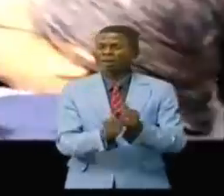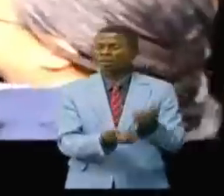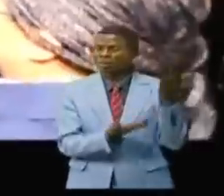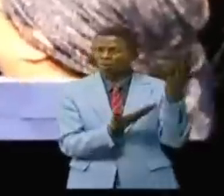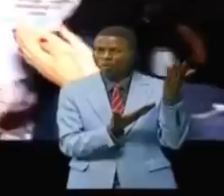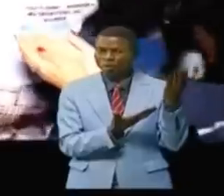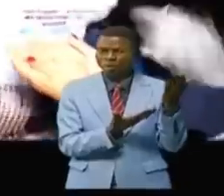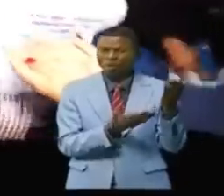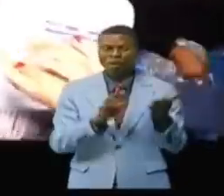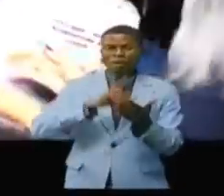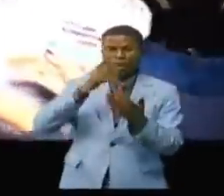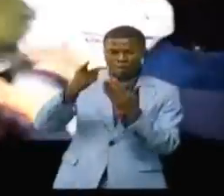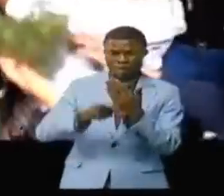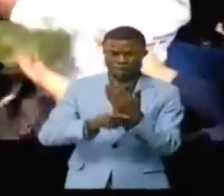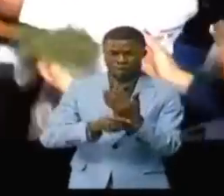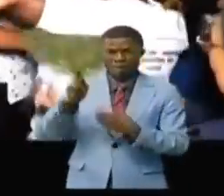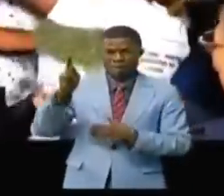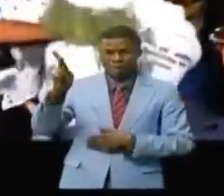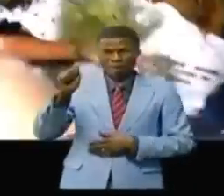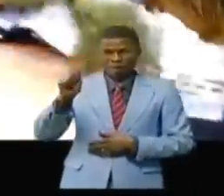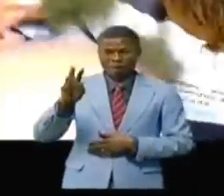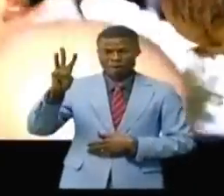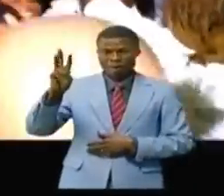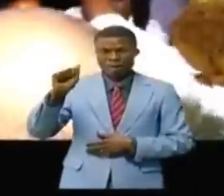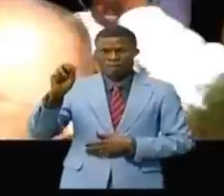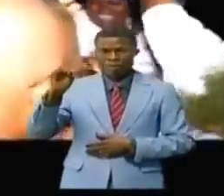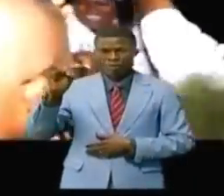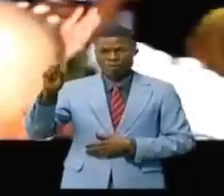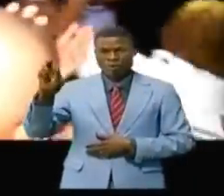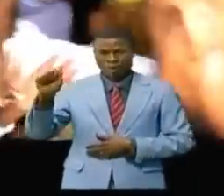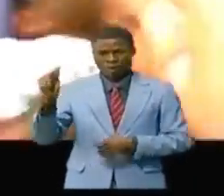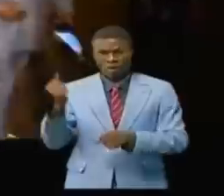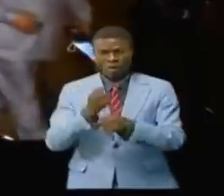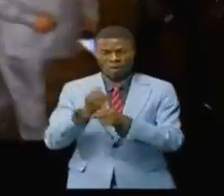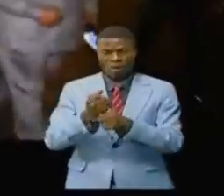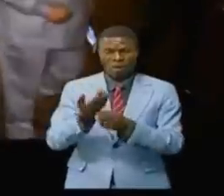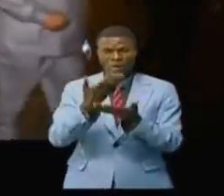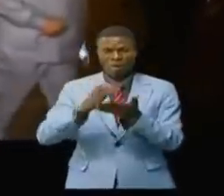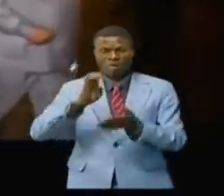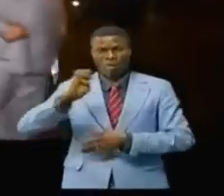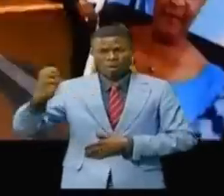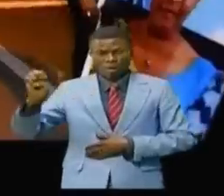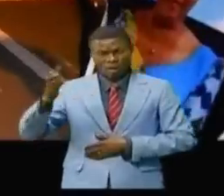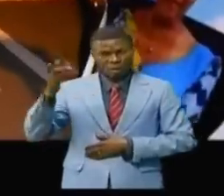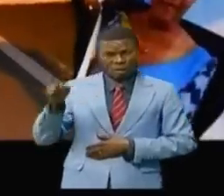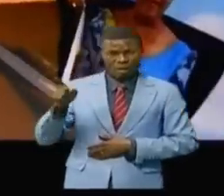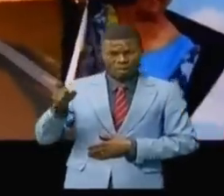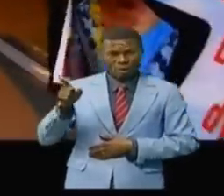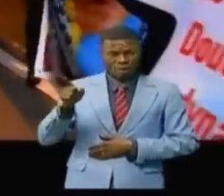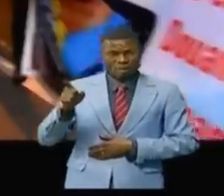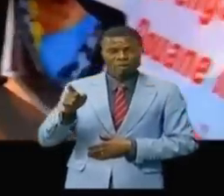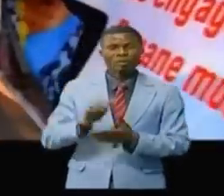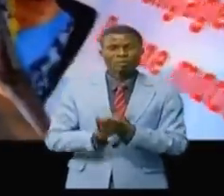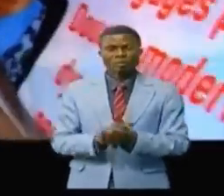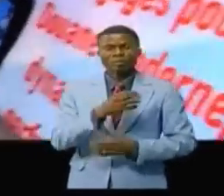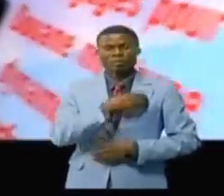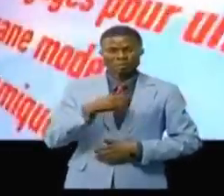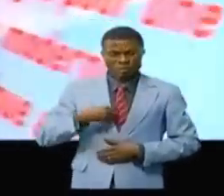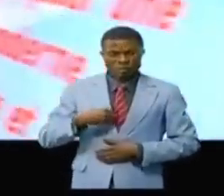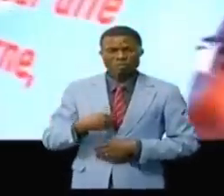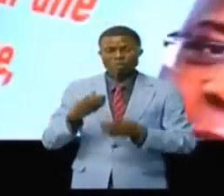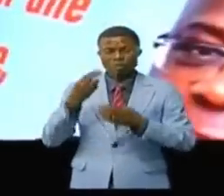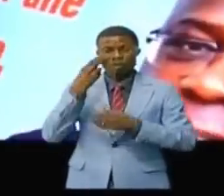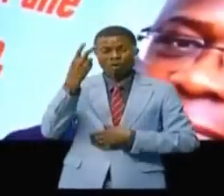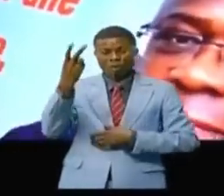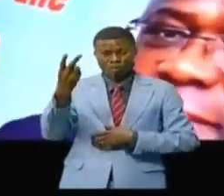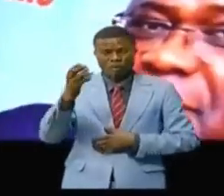dans l'agenda. Kawanda Walom Jeanne Blandine en tournée dans l'est du pays pour davantage faire adhérer les douaniers dans la vision